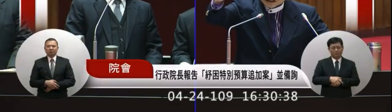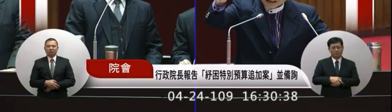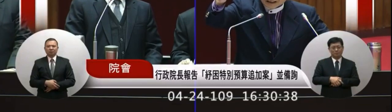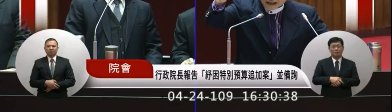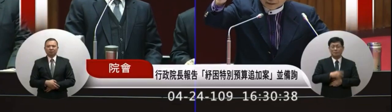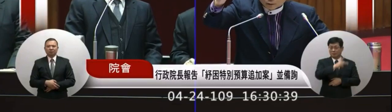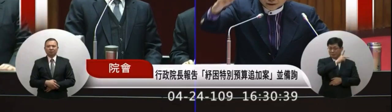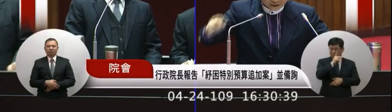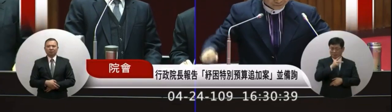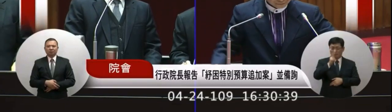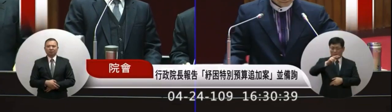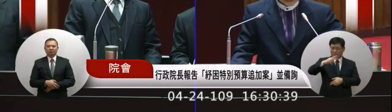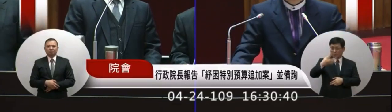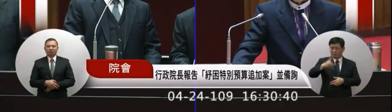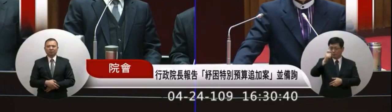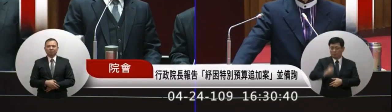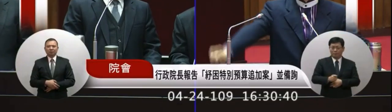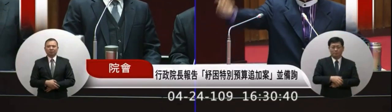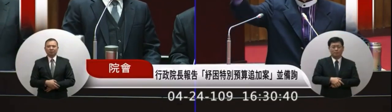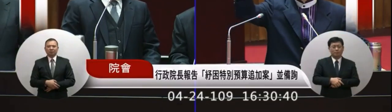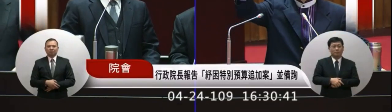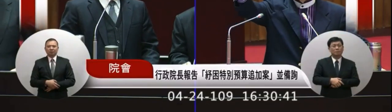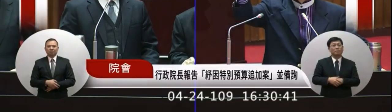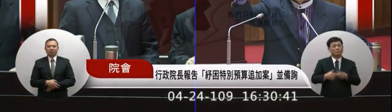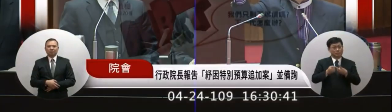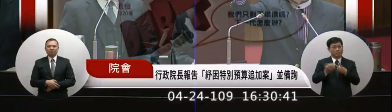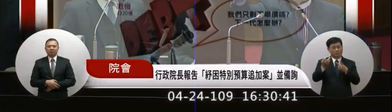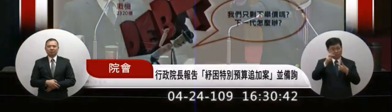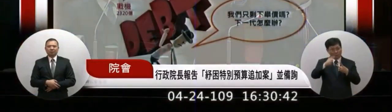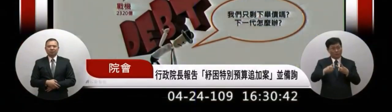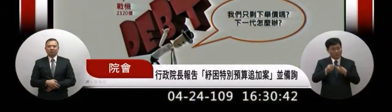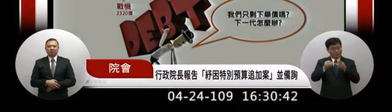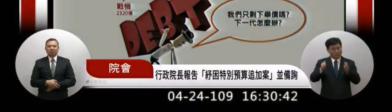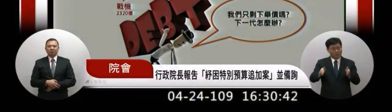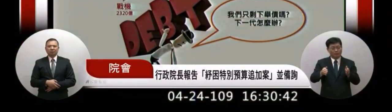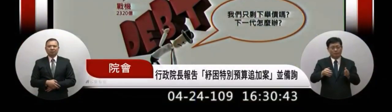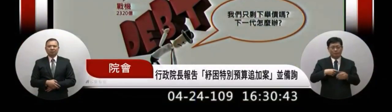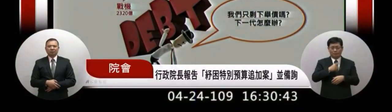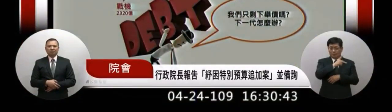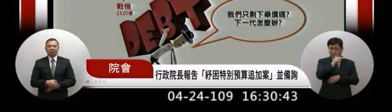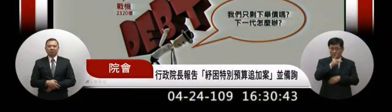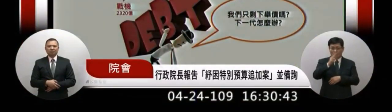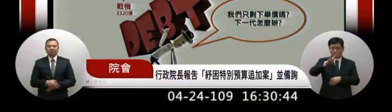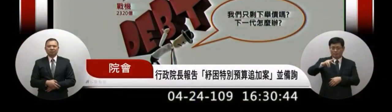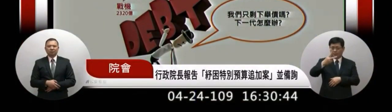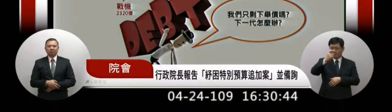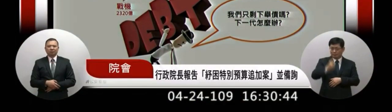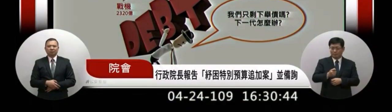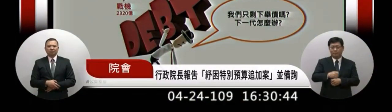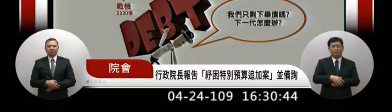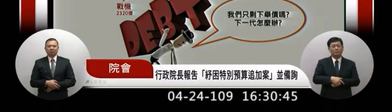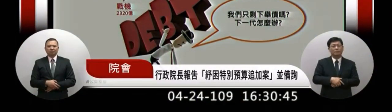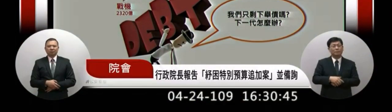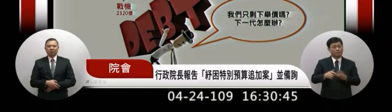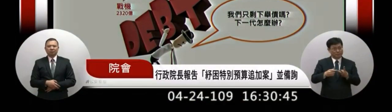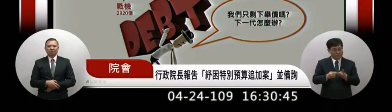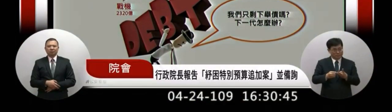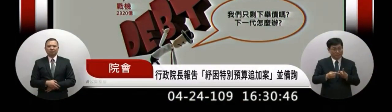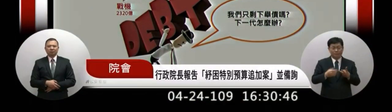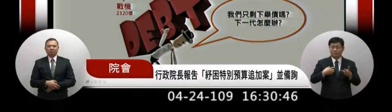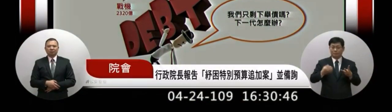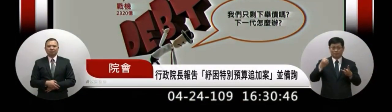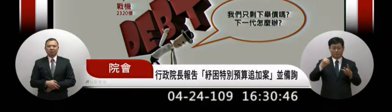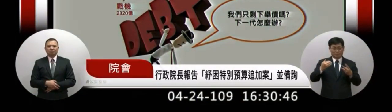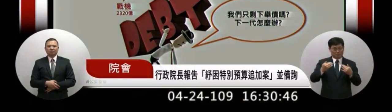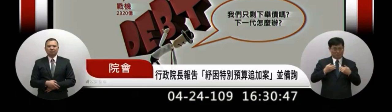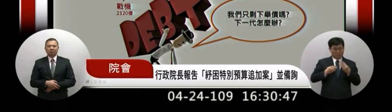就2300亿，咱来前瞻第二期，还就4200亿，咱来新